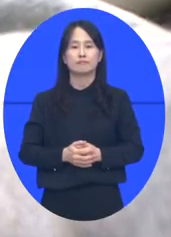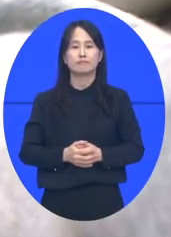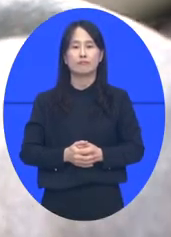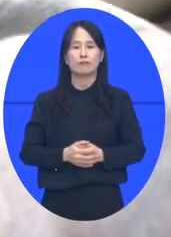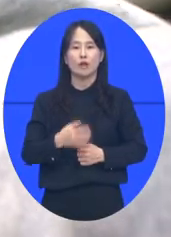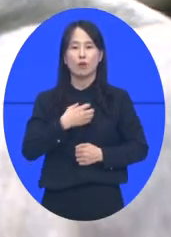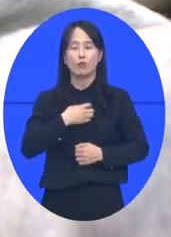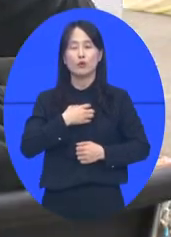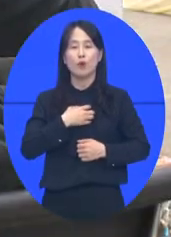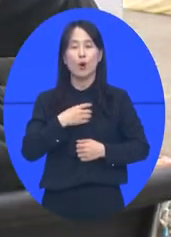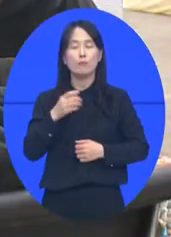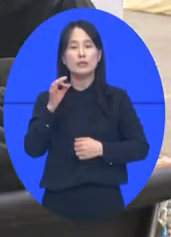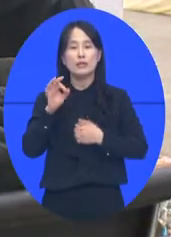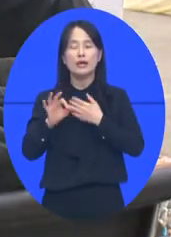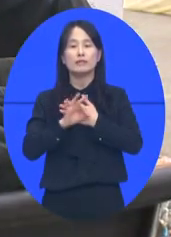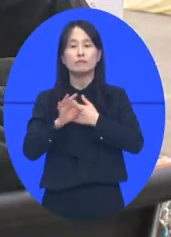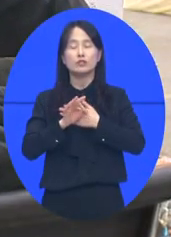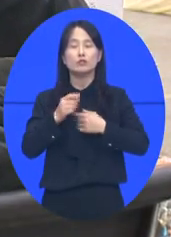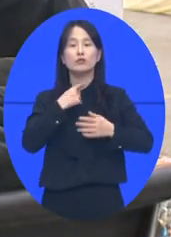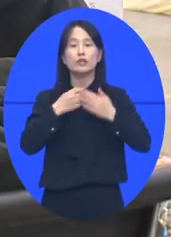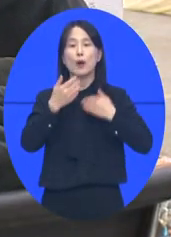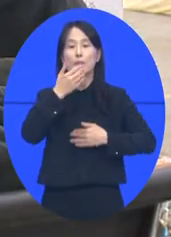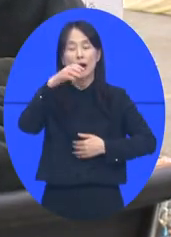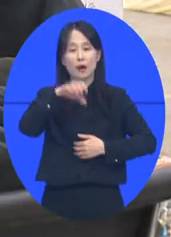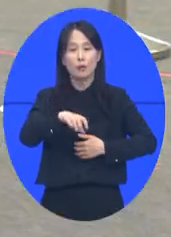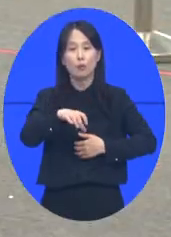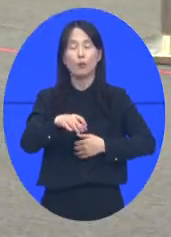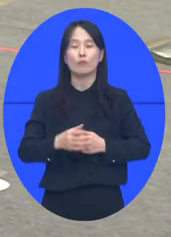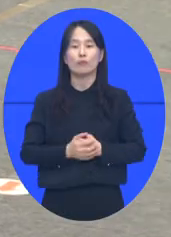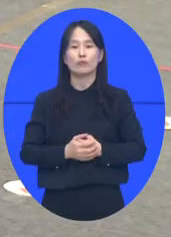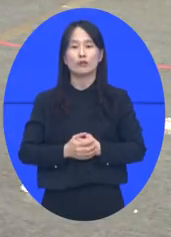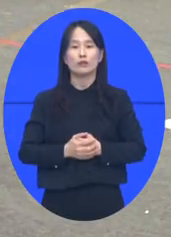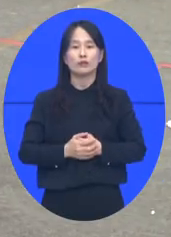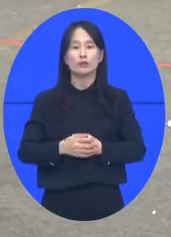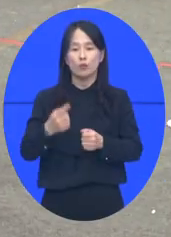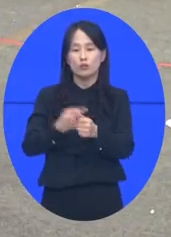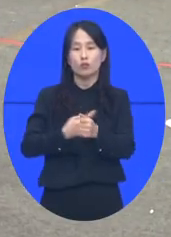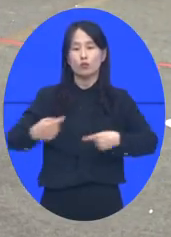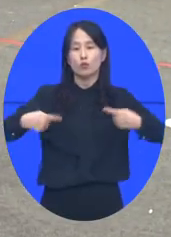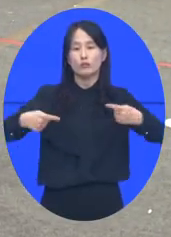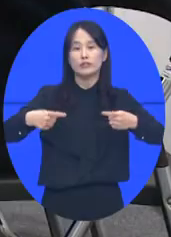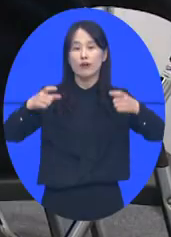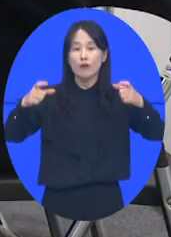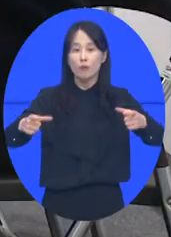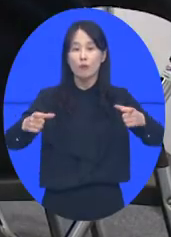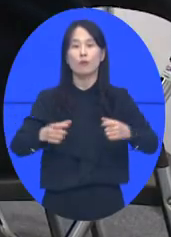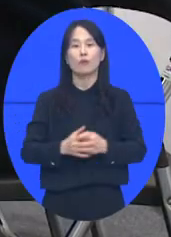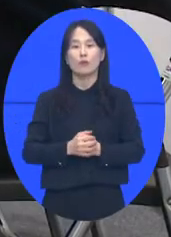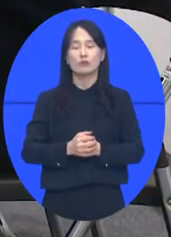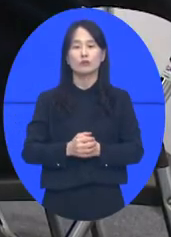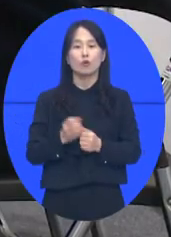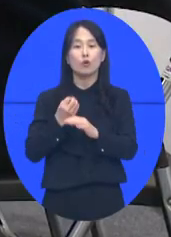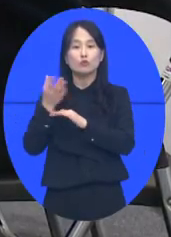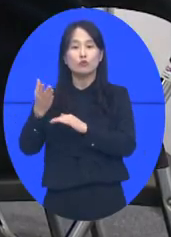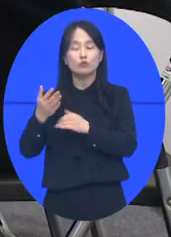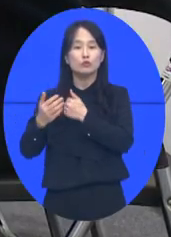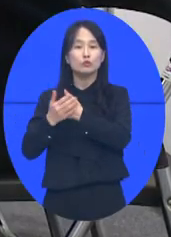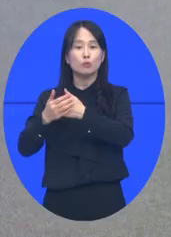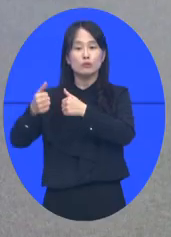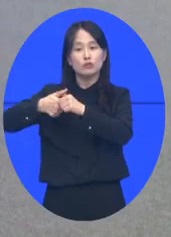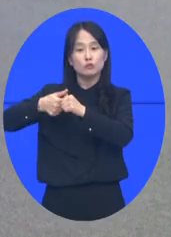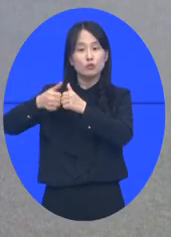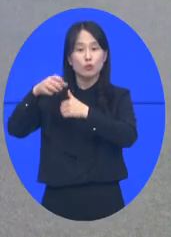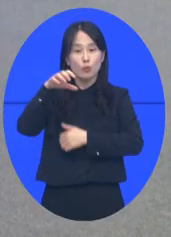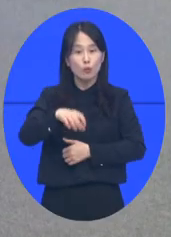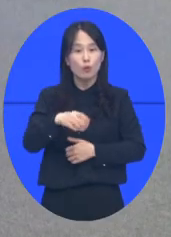위험 상황을 가상체험할 수 있는 가상현실 안전체험존, 전동휠체어 체험, 수출 자문을 받을 수 있는 수출 상담의 부스